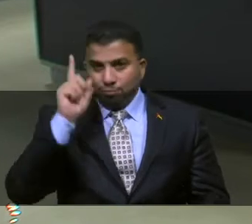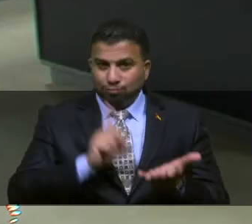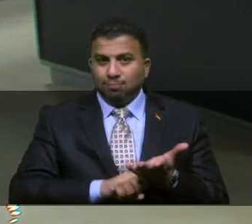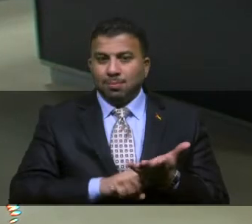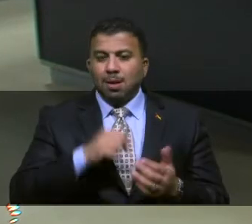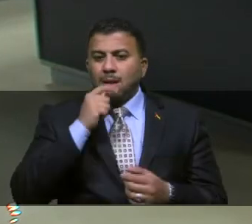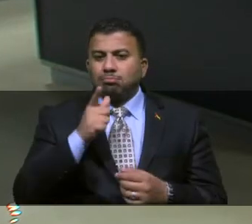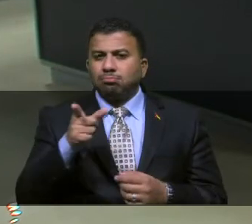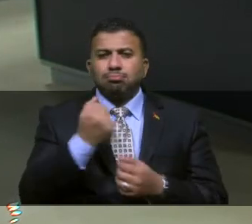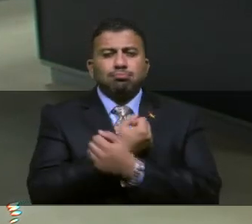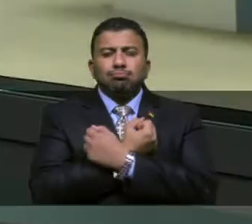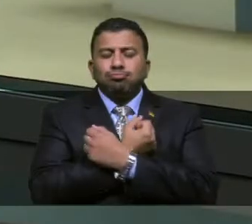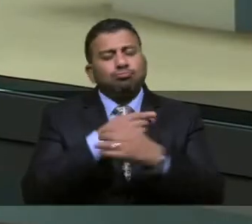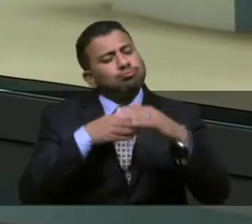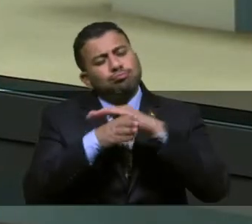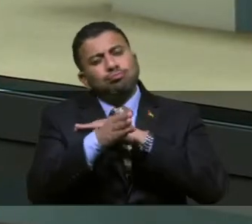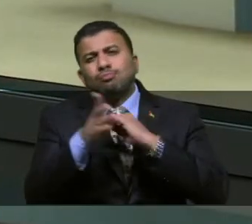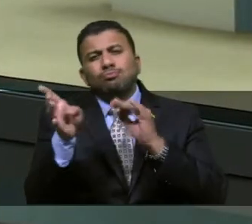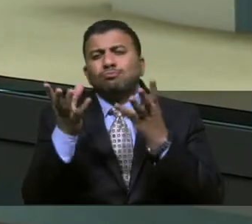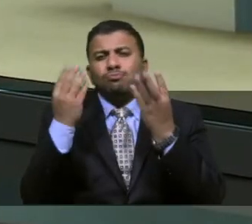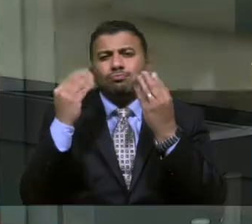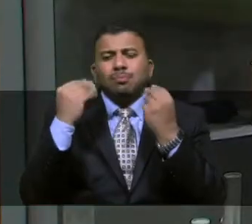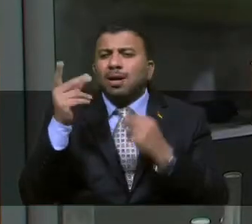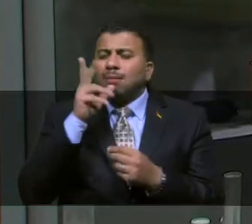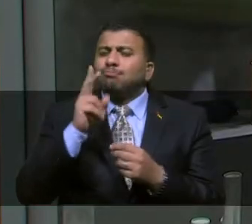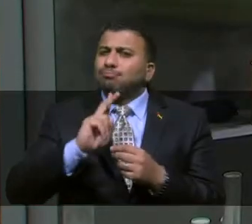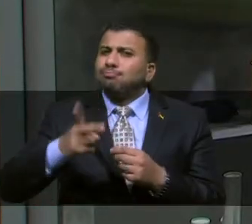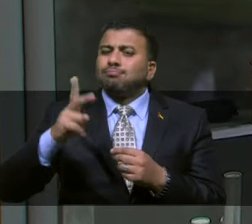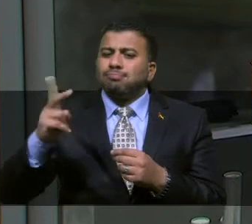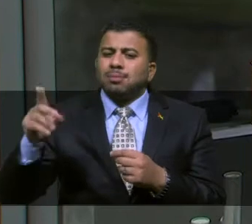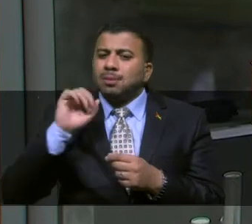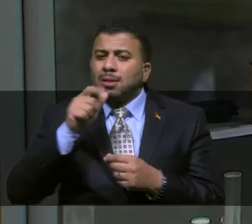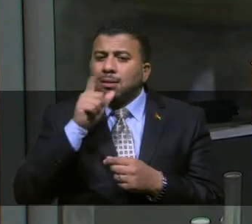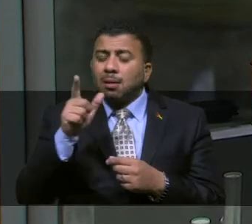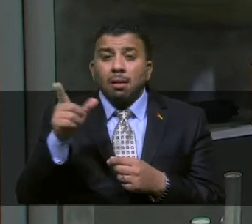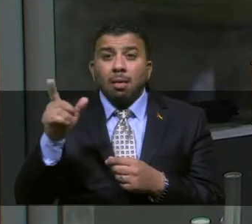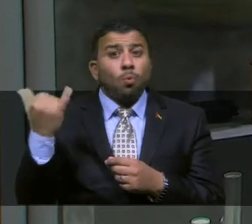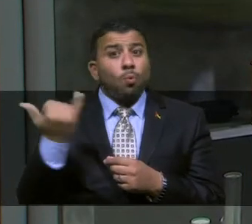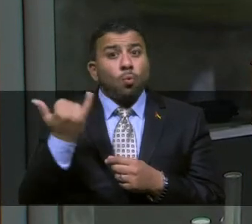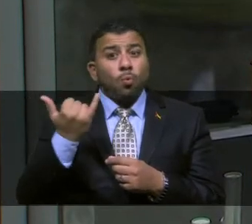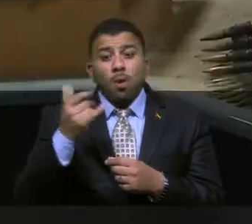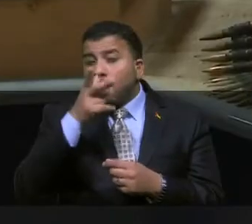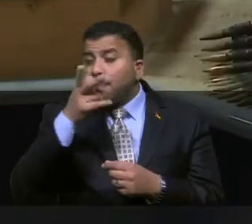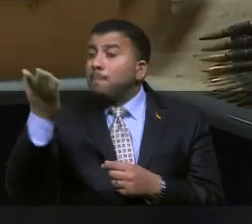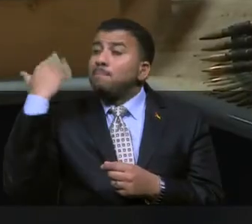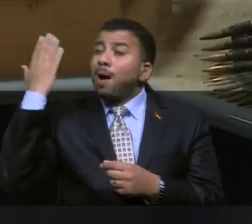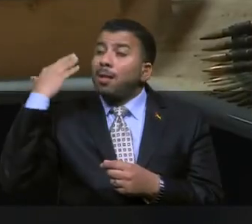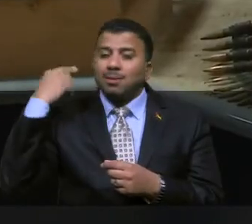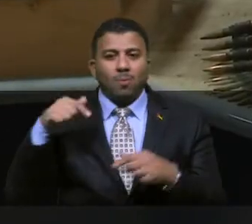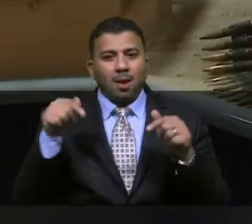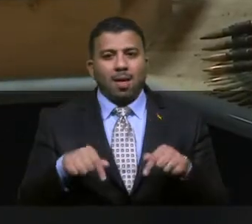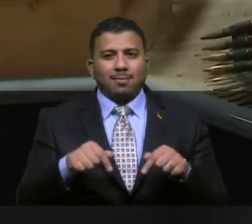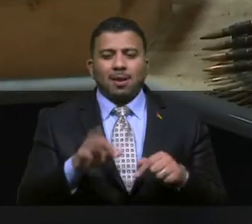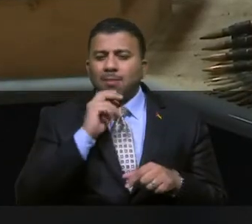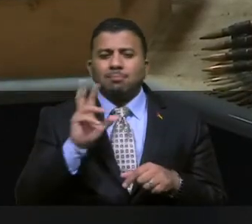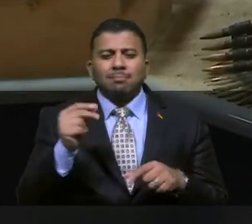كما يحتضن المتحف بين جنباته مقتنيات أخرى تمثل كنوزا بين الماضي والحاضر،